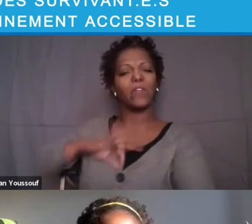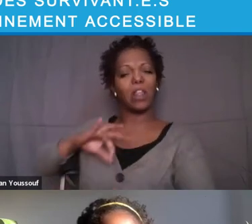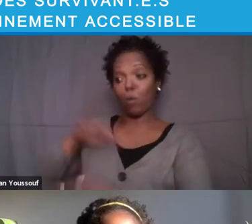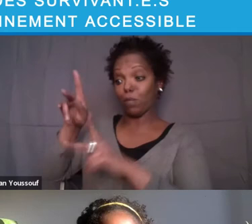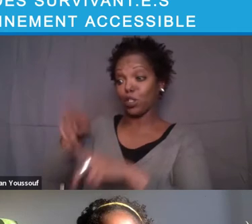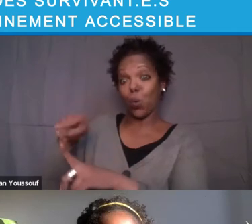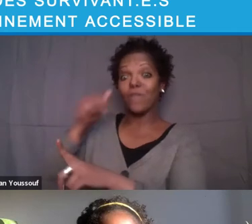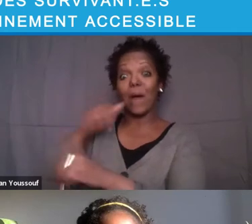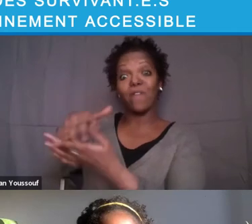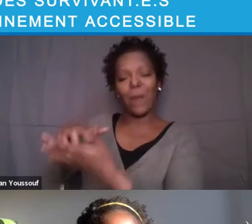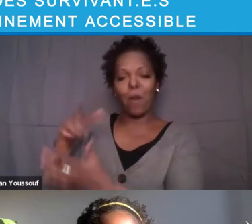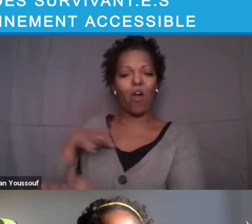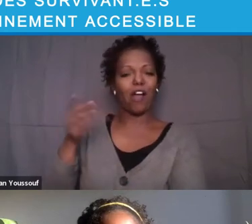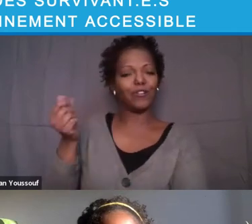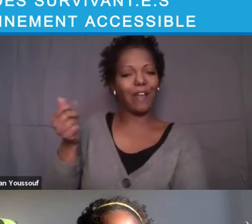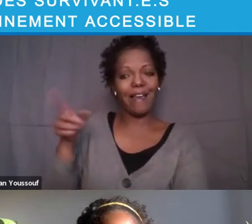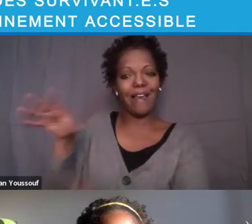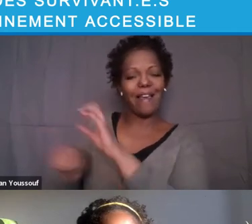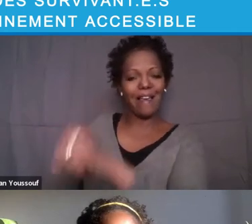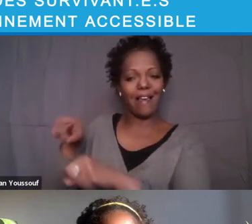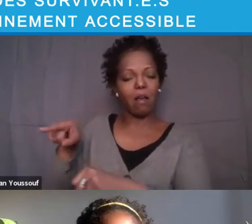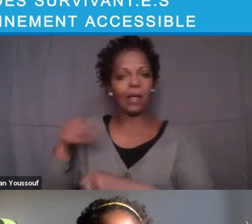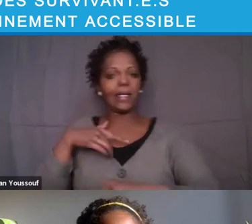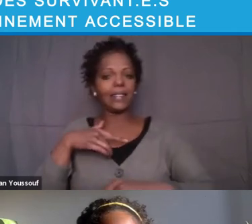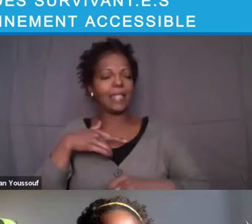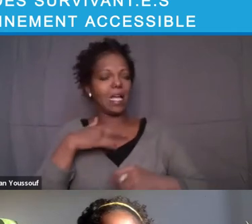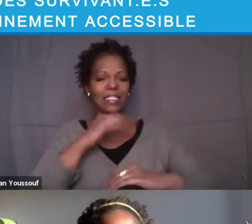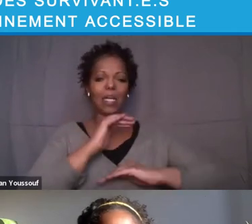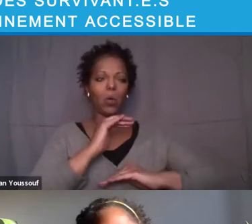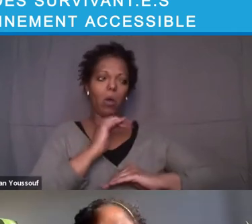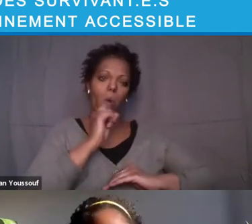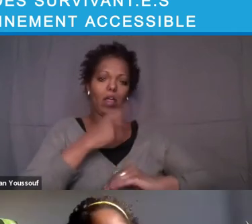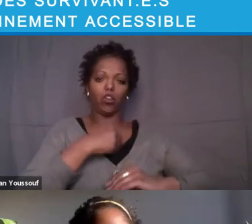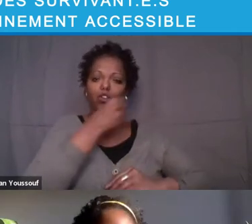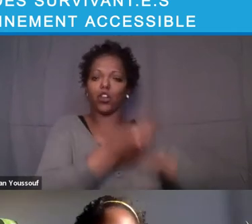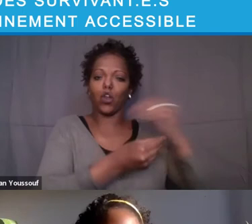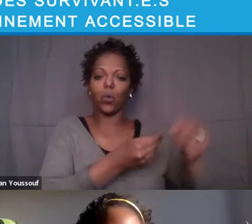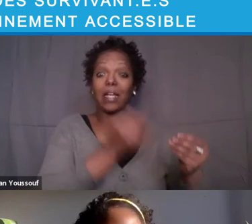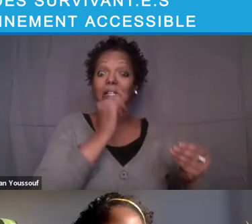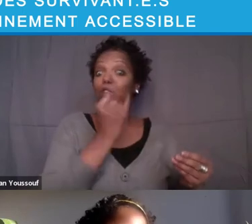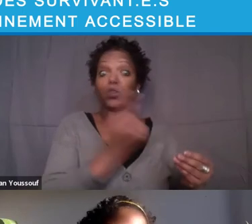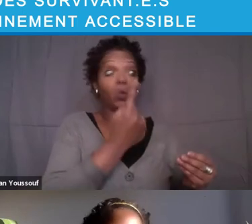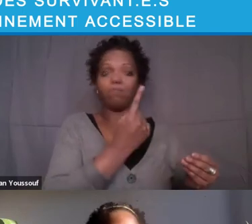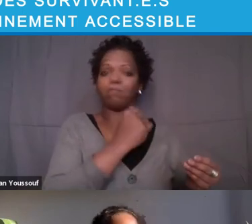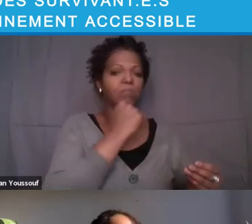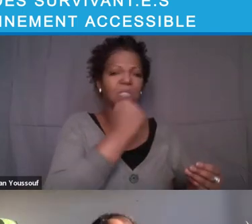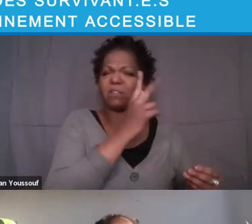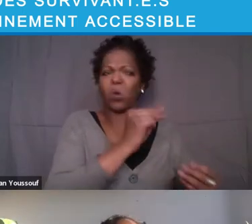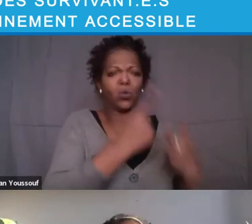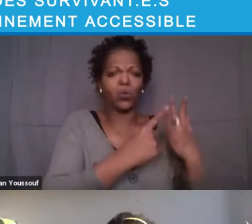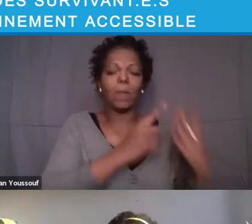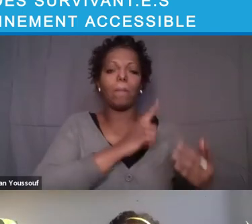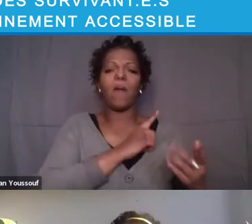Et aussi, ces femmes-là qui vivent en couple, souvent, ils vont subir de la violence physique